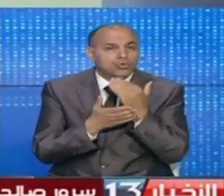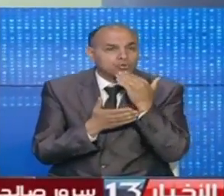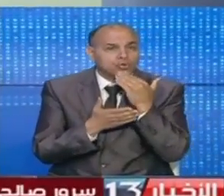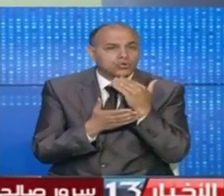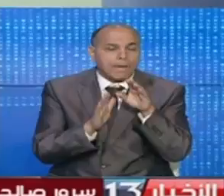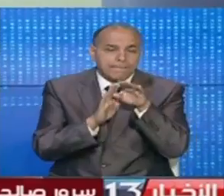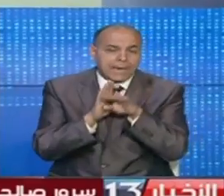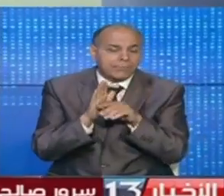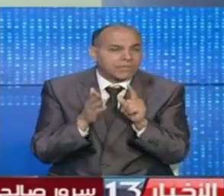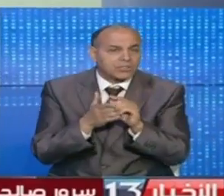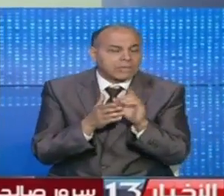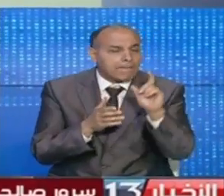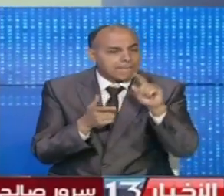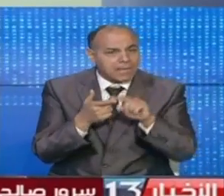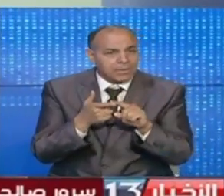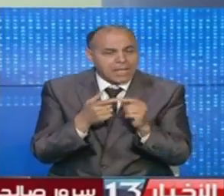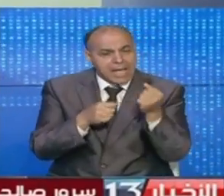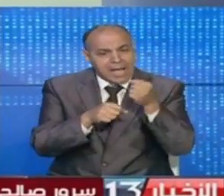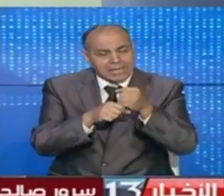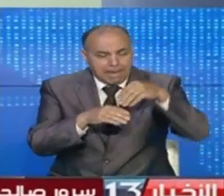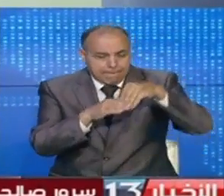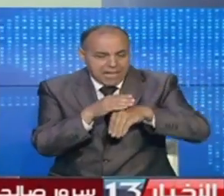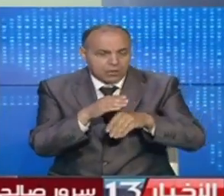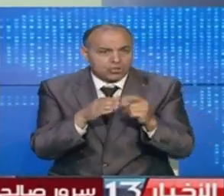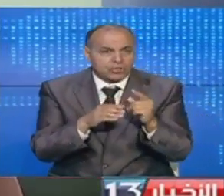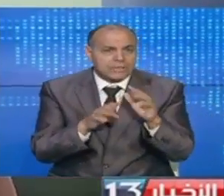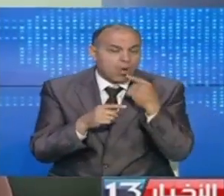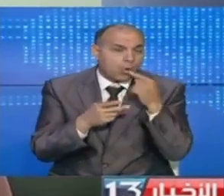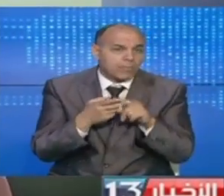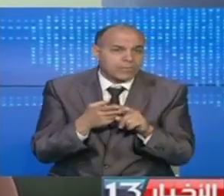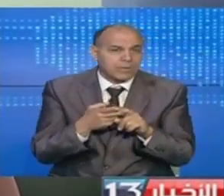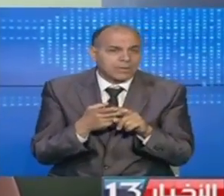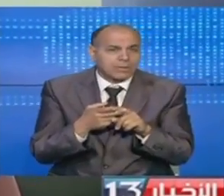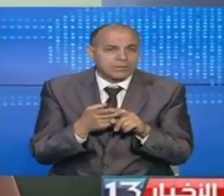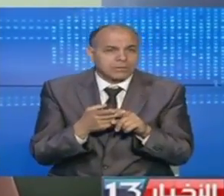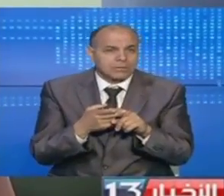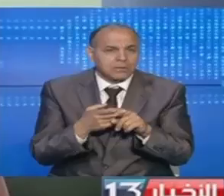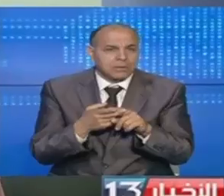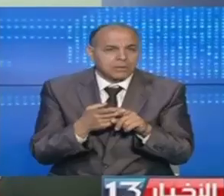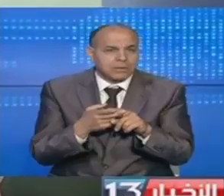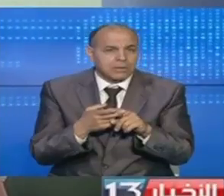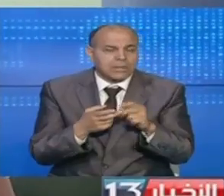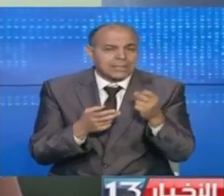تعزيز المنظومة المائية عن طريق إحداث بئر جرجيس 9 اللي كان بكلفة